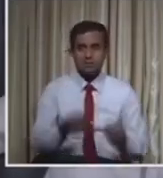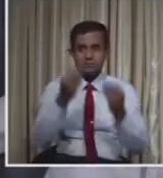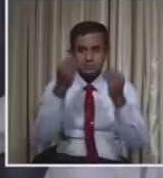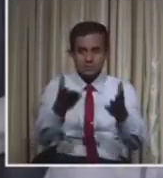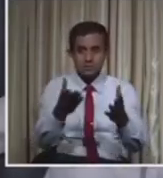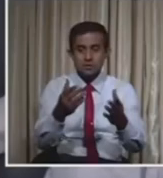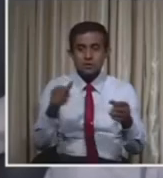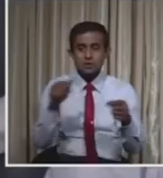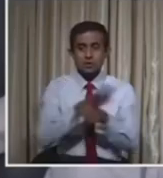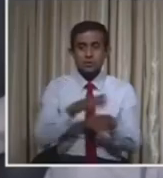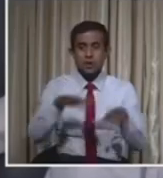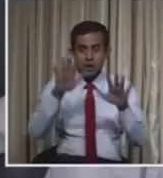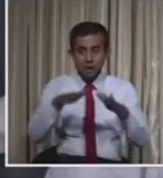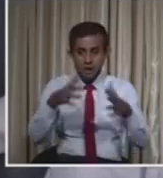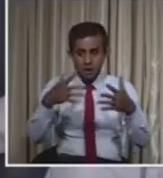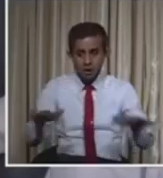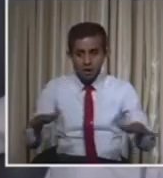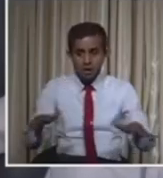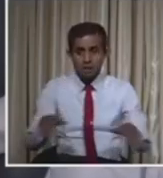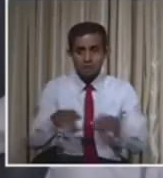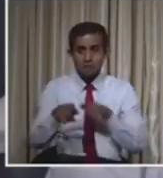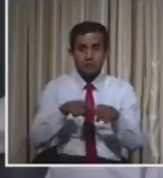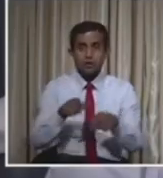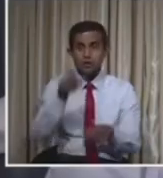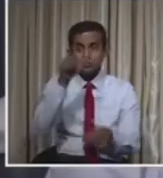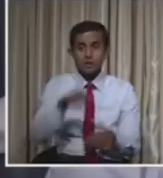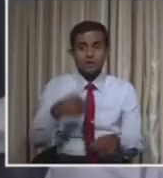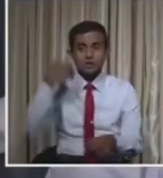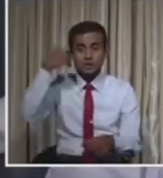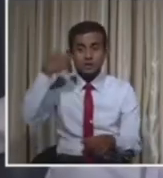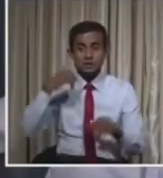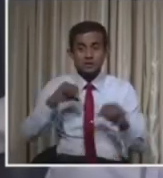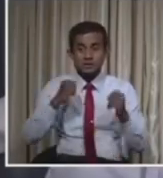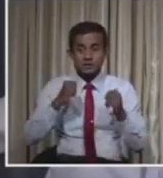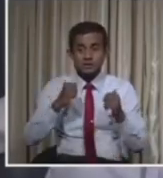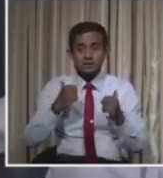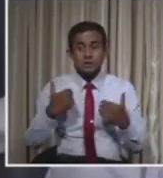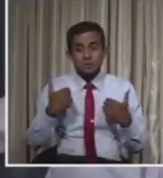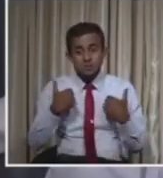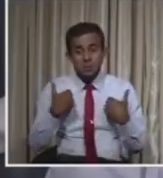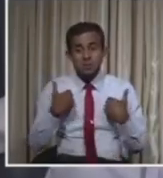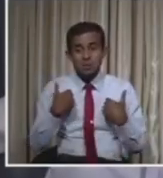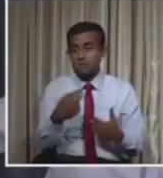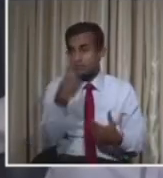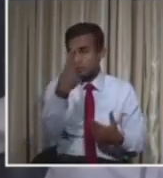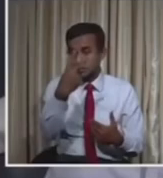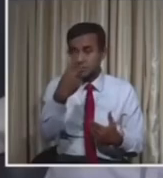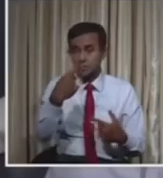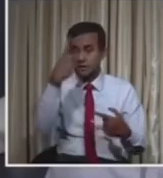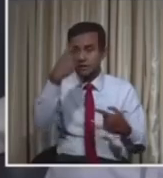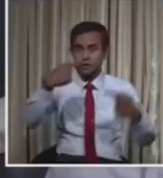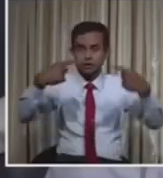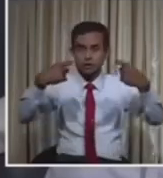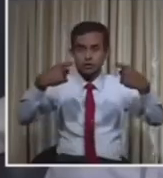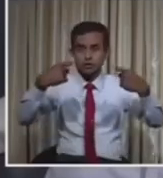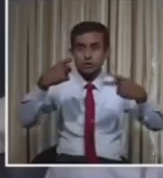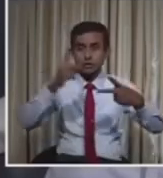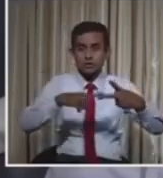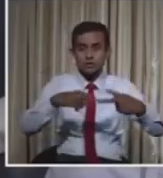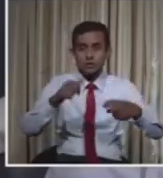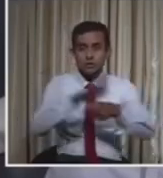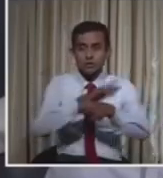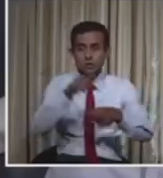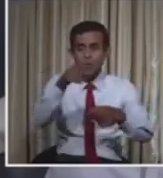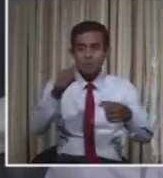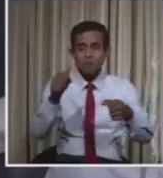කොවිඩ් වසංගතය අවසන් කරන්න ඒ වෙනුවෙන් ඔබේ ජීවිත පරිත්‍යාග කරා ඔබ දෙවතාවක් එකක් යුද්ධයට එකක් කොවිඩ් වලට ඔබ බය වුණේ